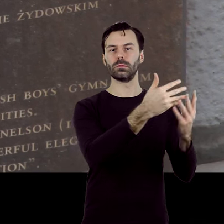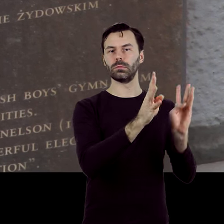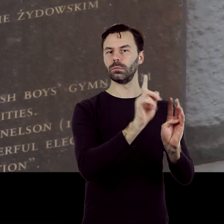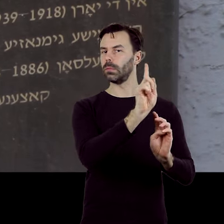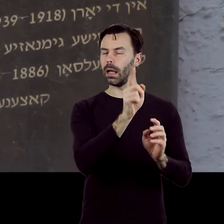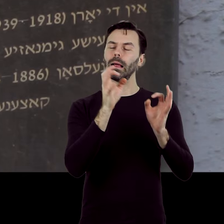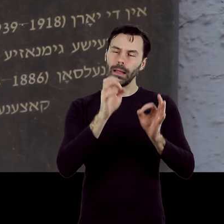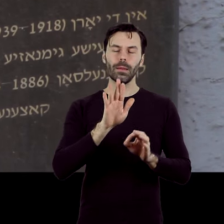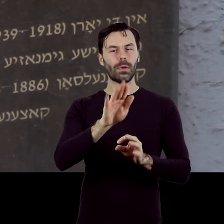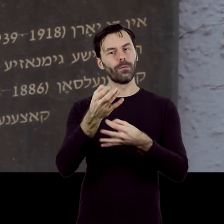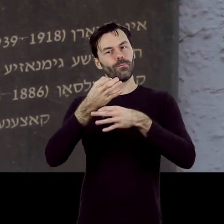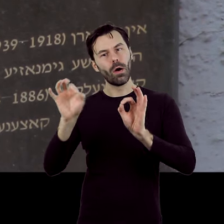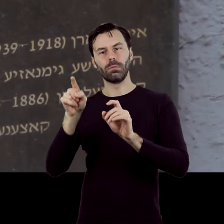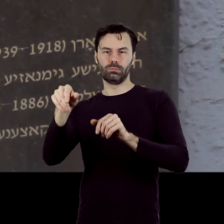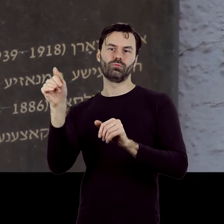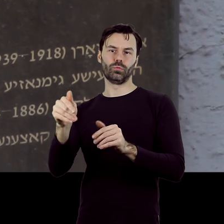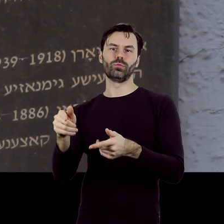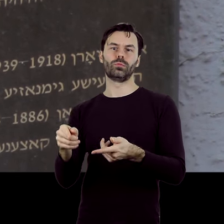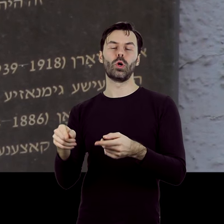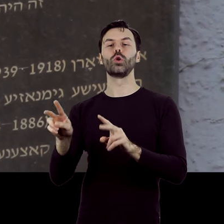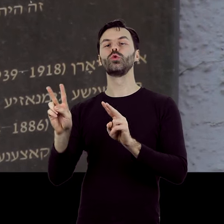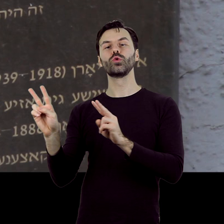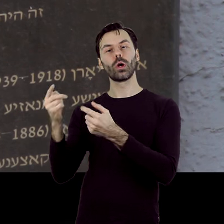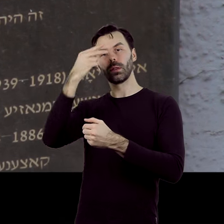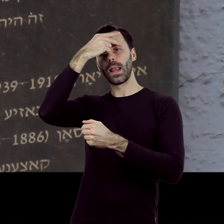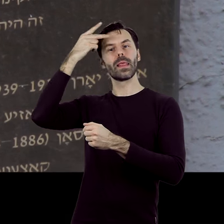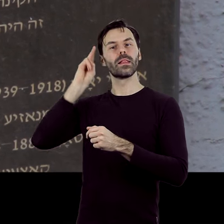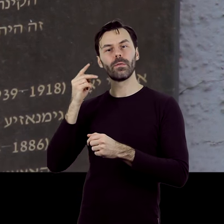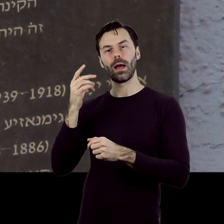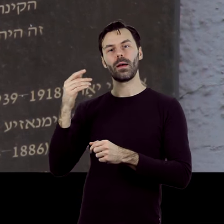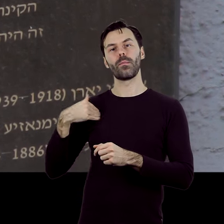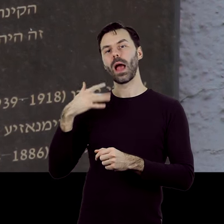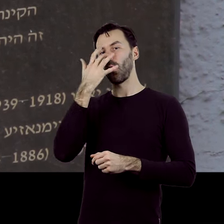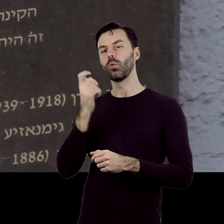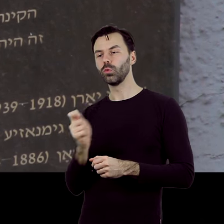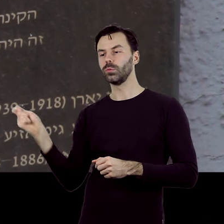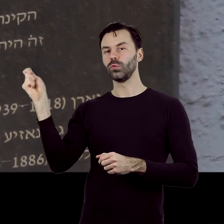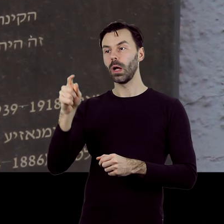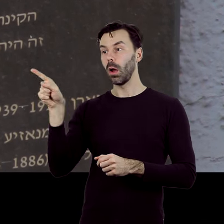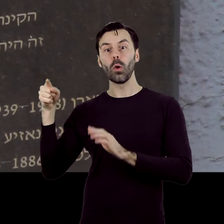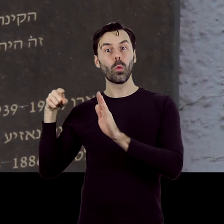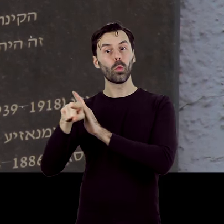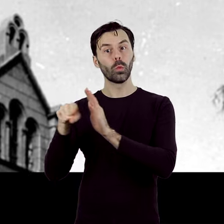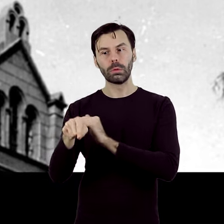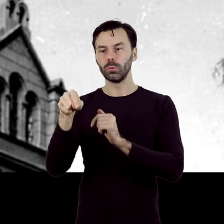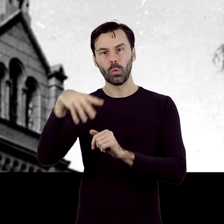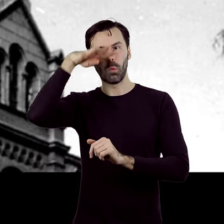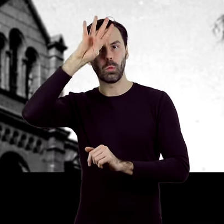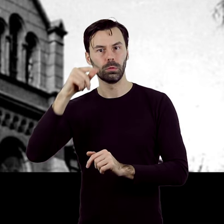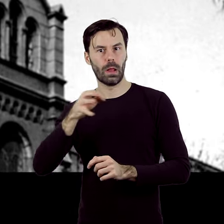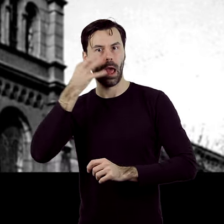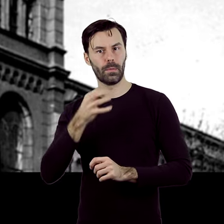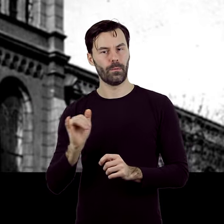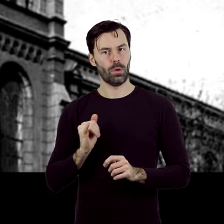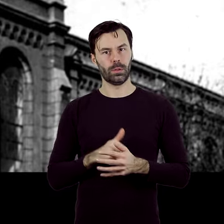a także przybyła do Łodzi z terenów obecnej Litwy i Białorusi, uchodząc przed pogromami i represjami. Z